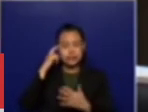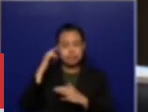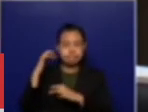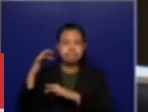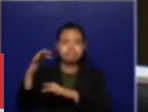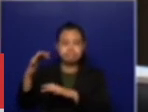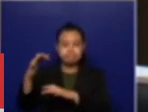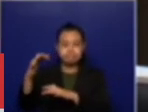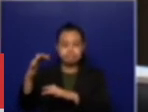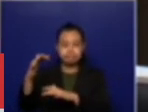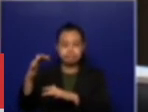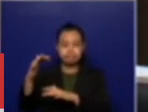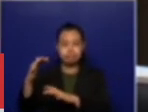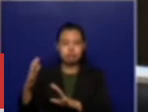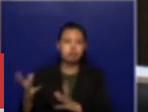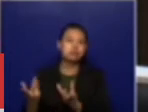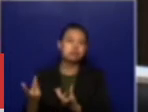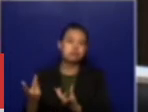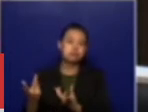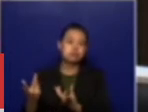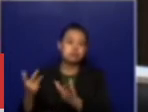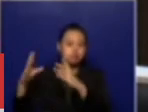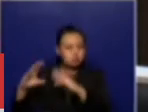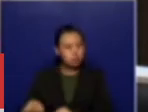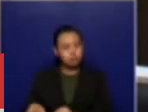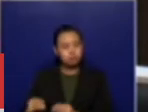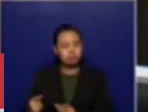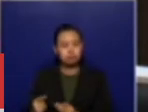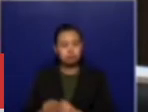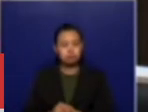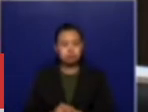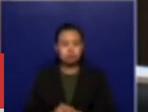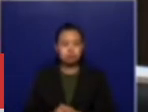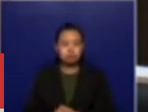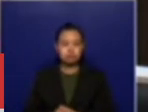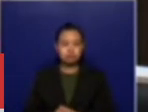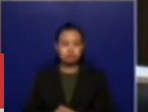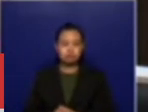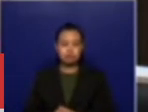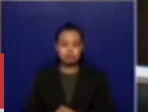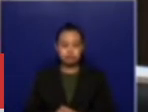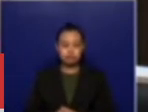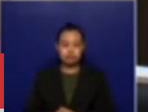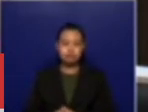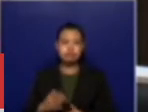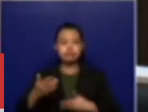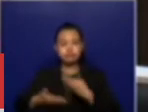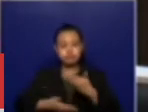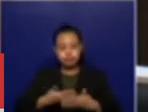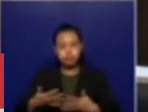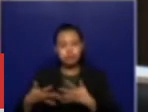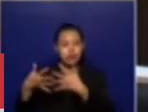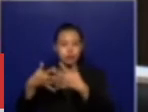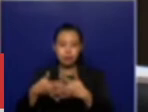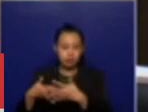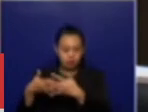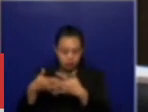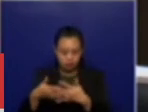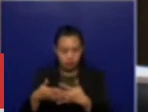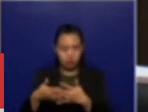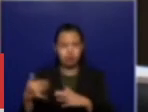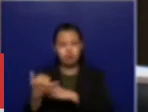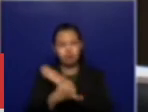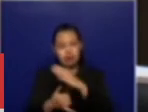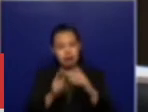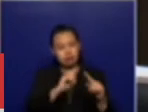เนี่ยจบข่าวครับการเจรจากับการค้ากับสหรัฐ และประเทศคู่ค้าที่ส